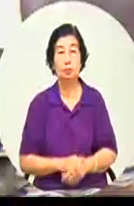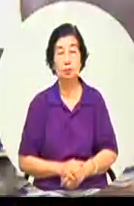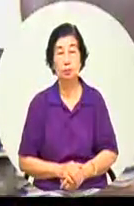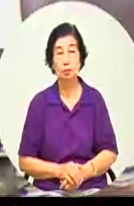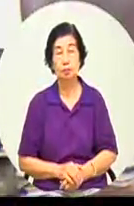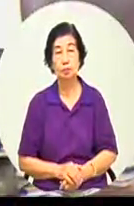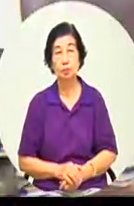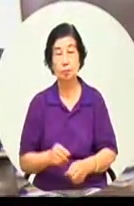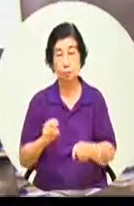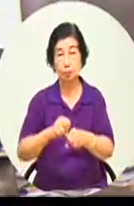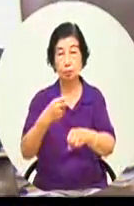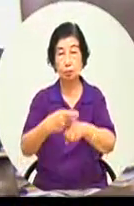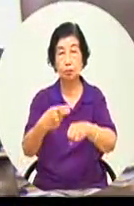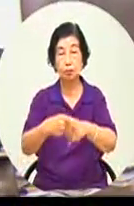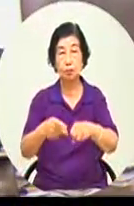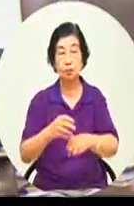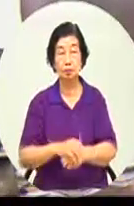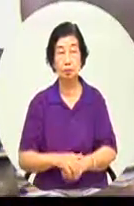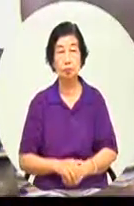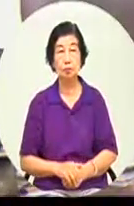钟。